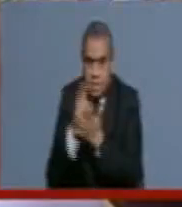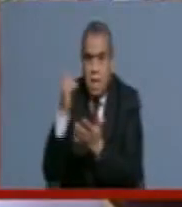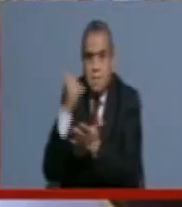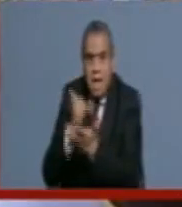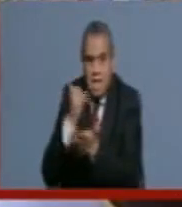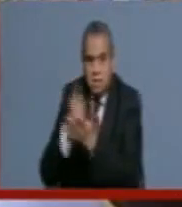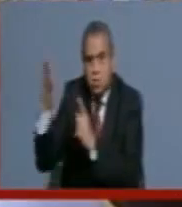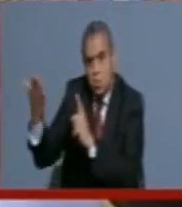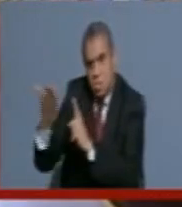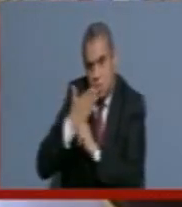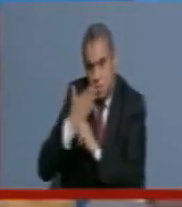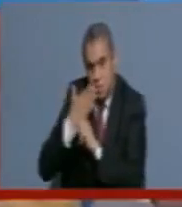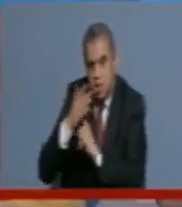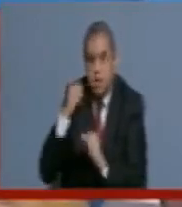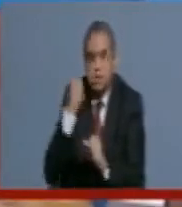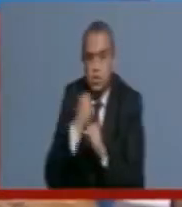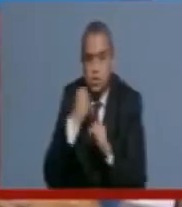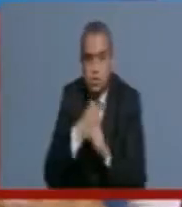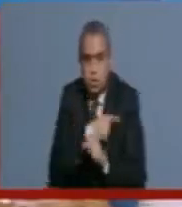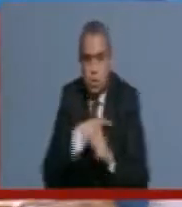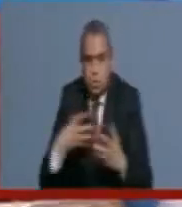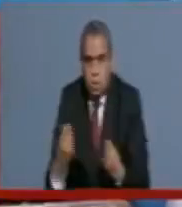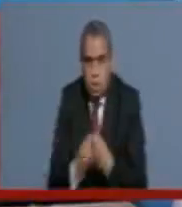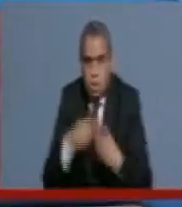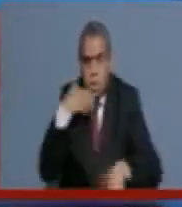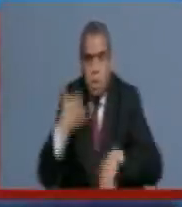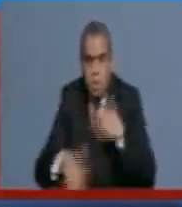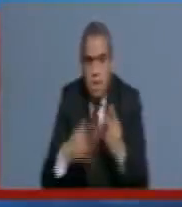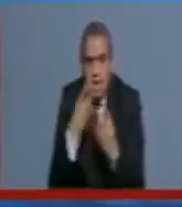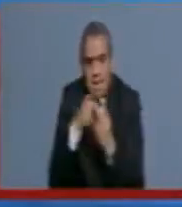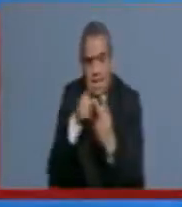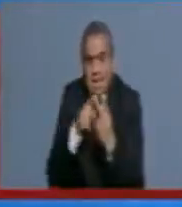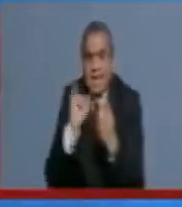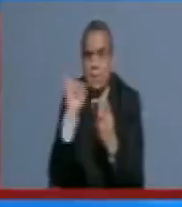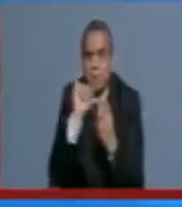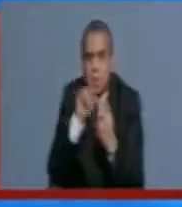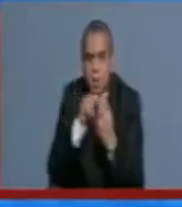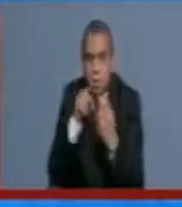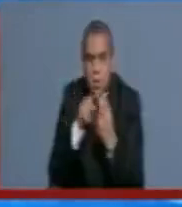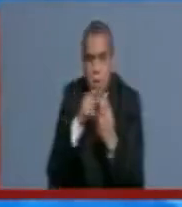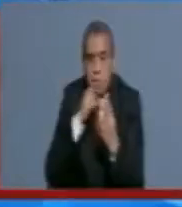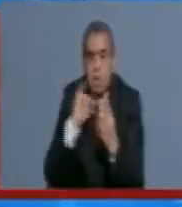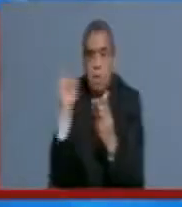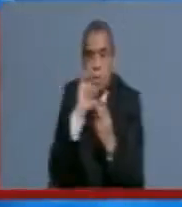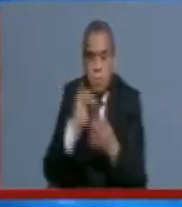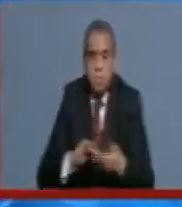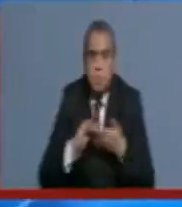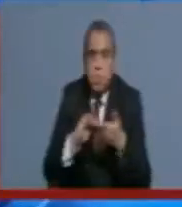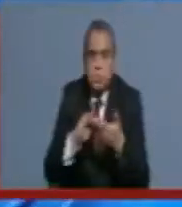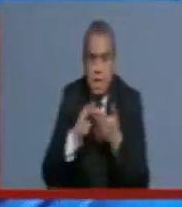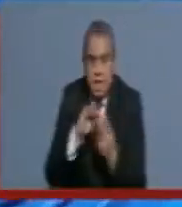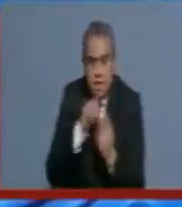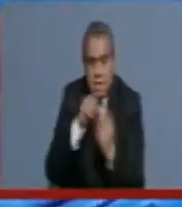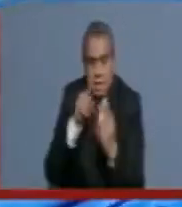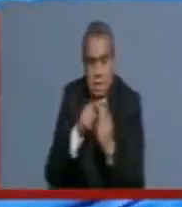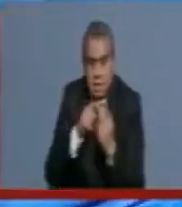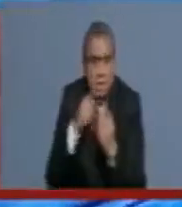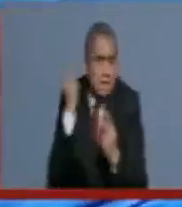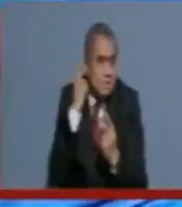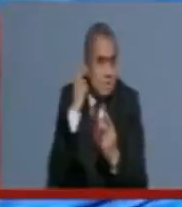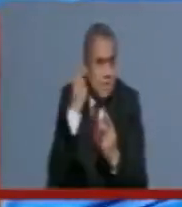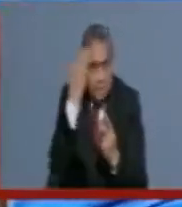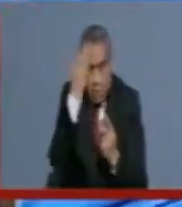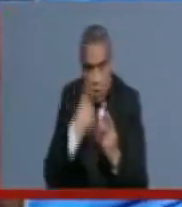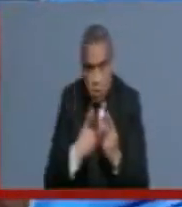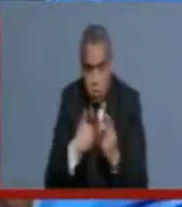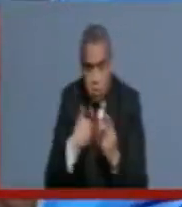ابتدينا نشتغل على نوعين من ذوي الإعاقة اللي هم بيحتاجوا منا مساعدة، الإعاقة السمعية والإعاقة